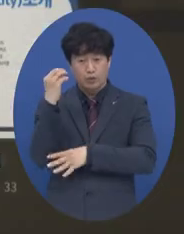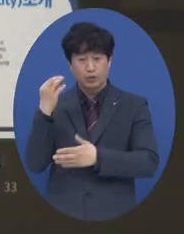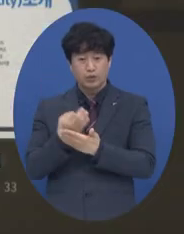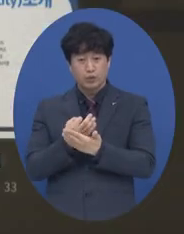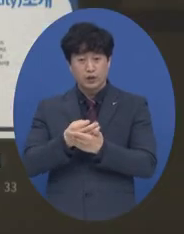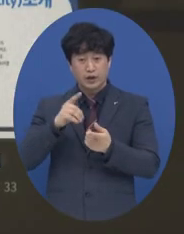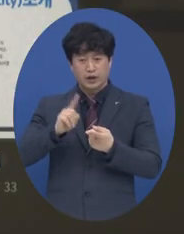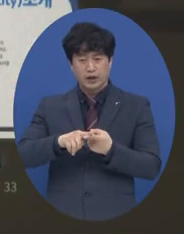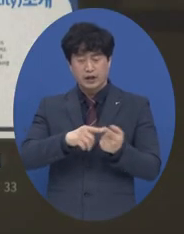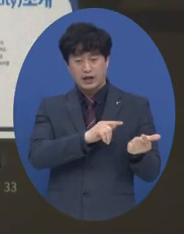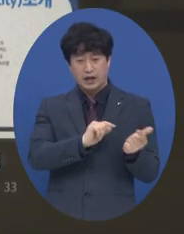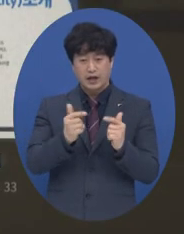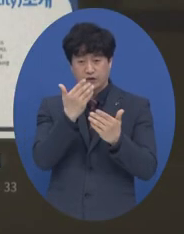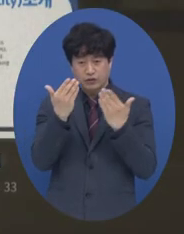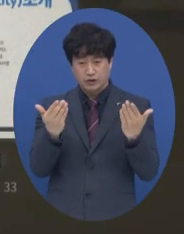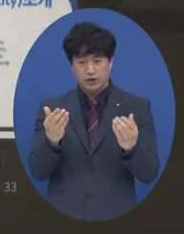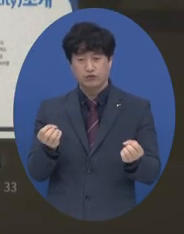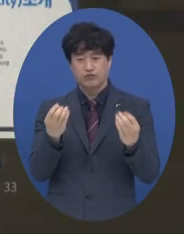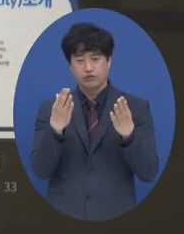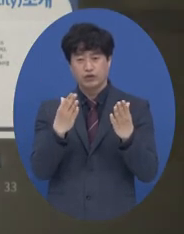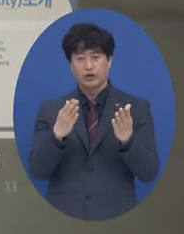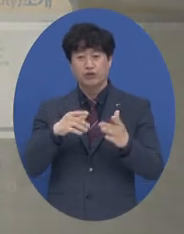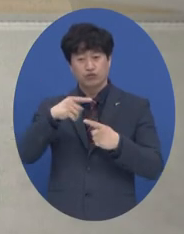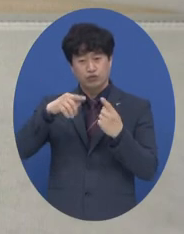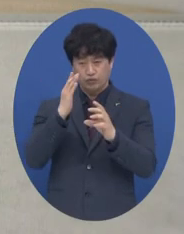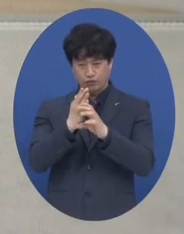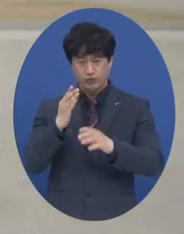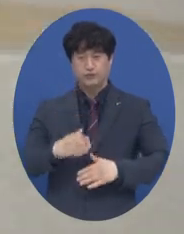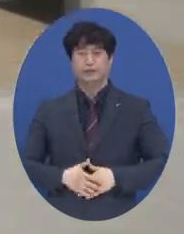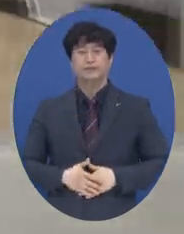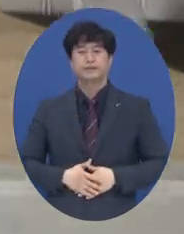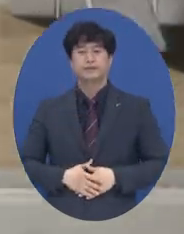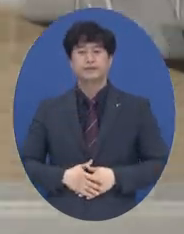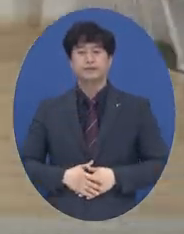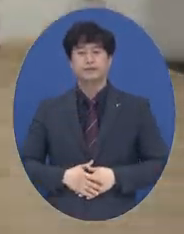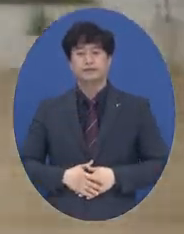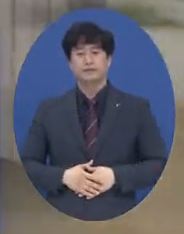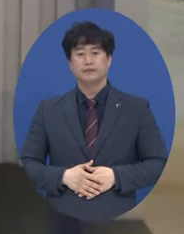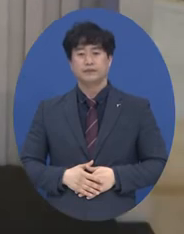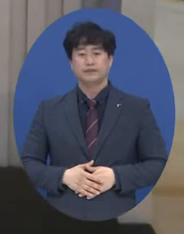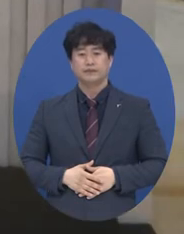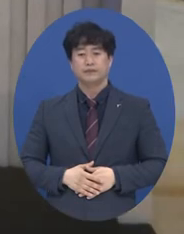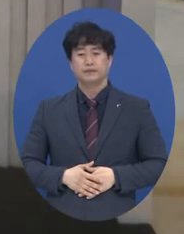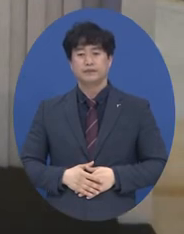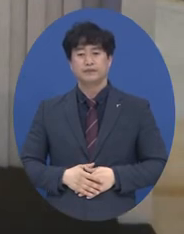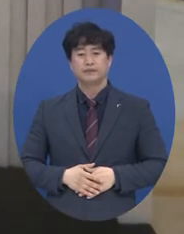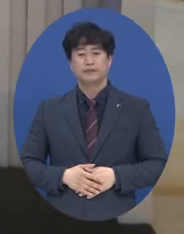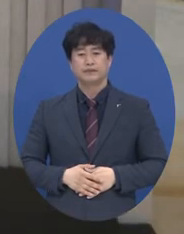이벤트전 이 운영되고 있습니다 경제 이슈 tv 최창수 입니다